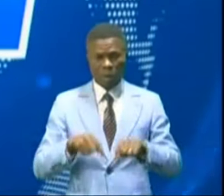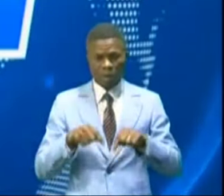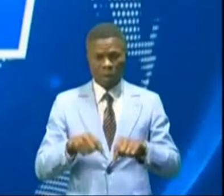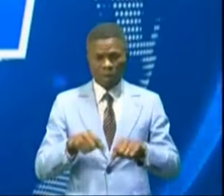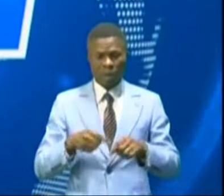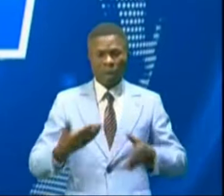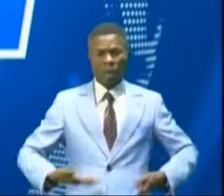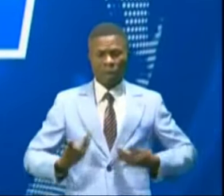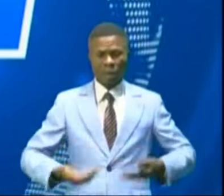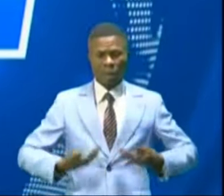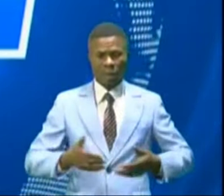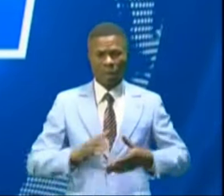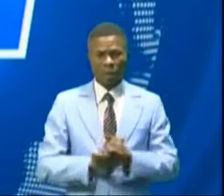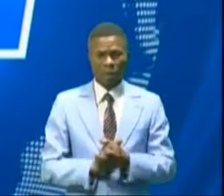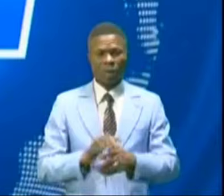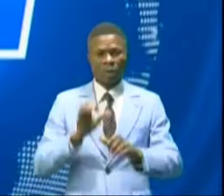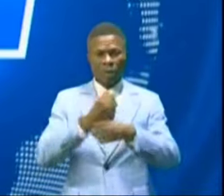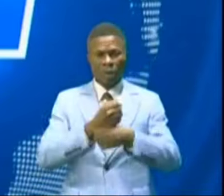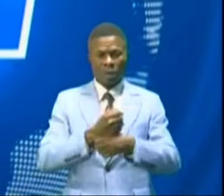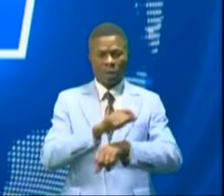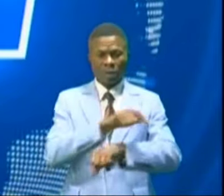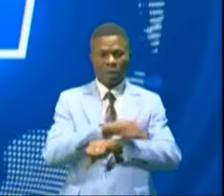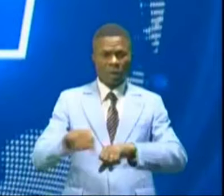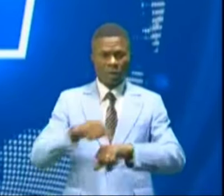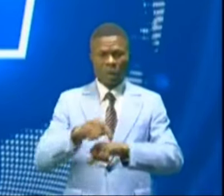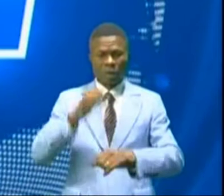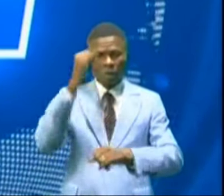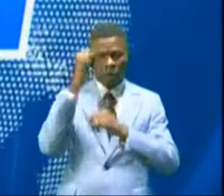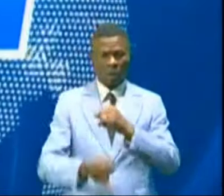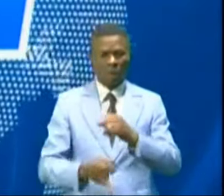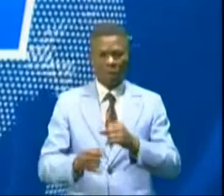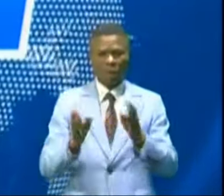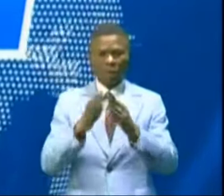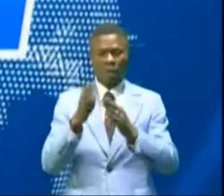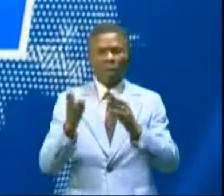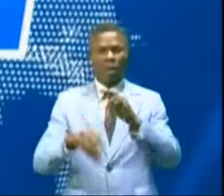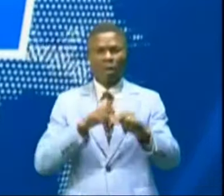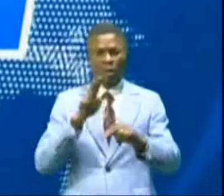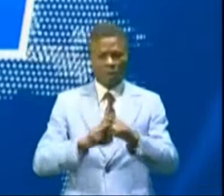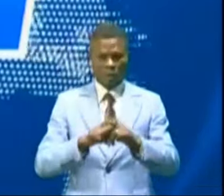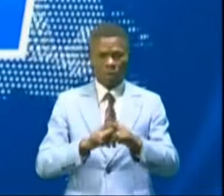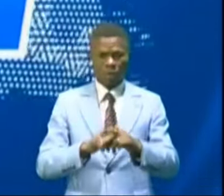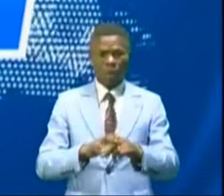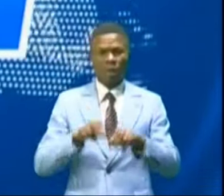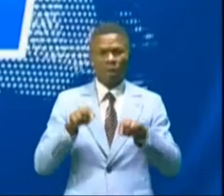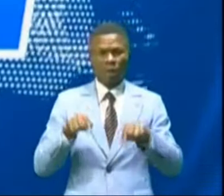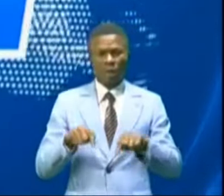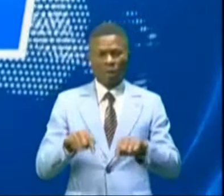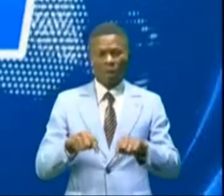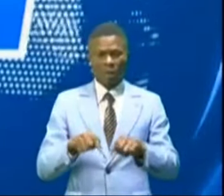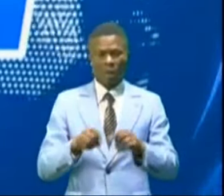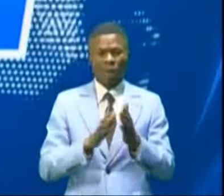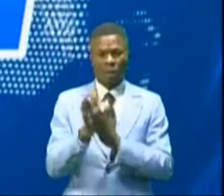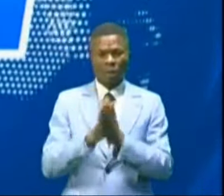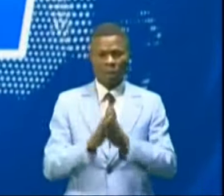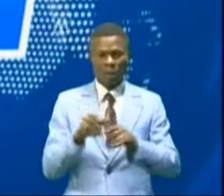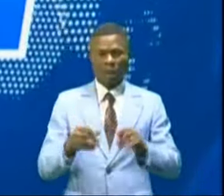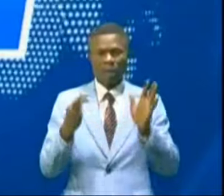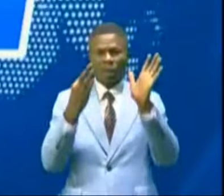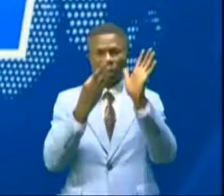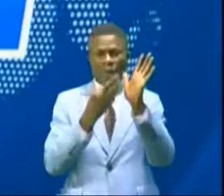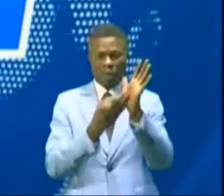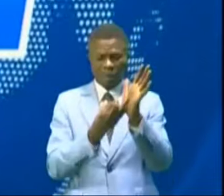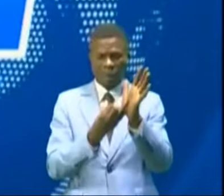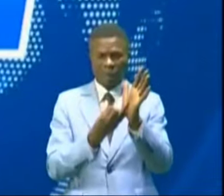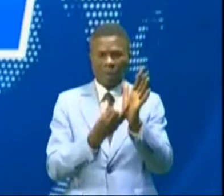salue l'installation du bureau définitif de l'Assemblée nationale qui compte en son sein l'un de